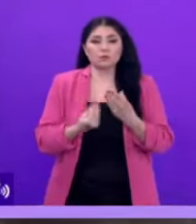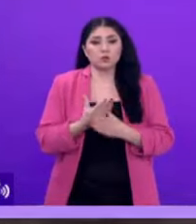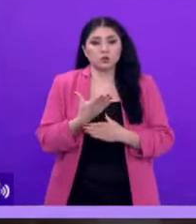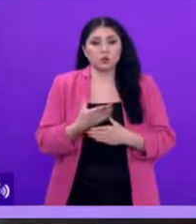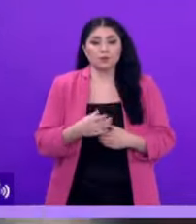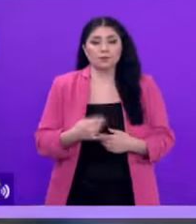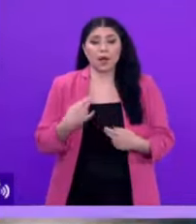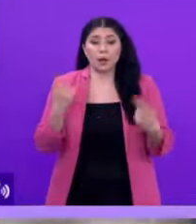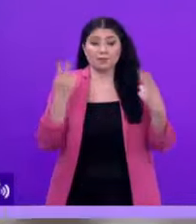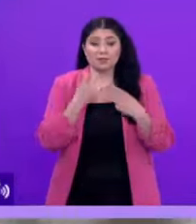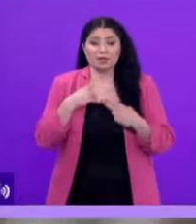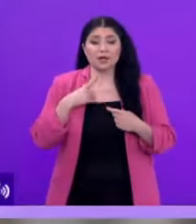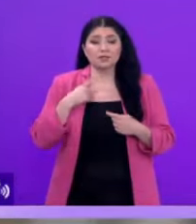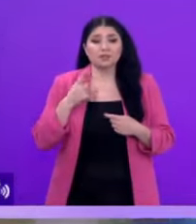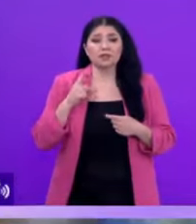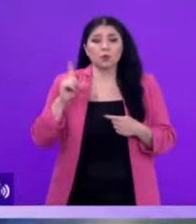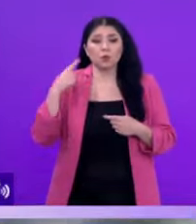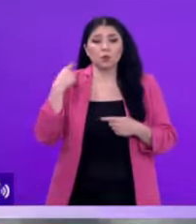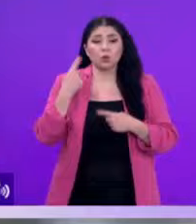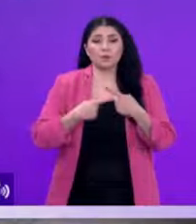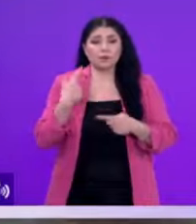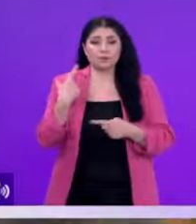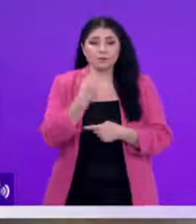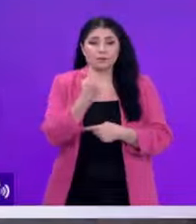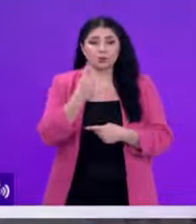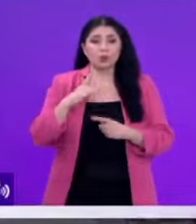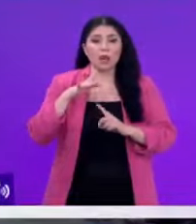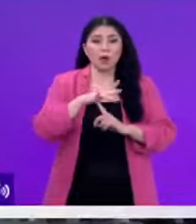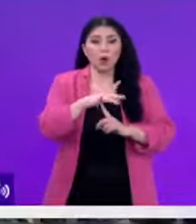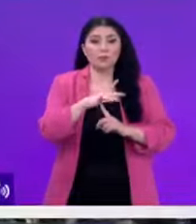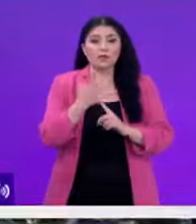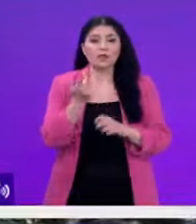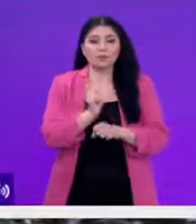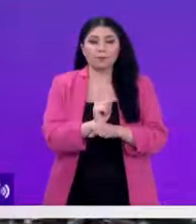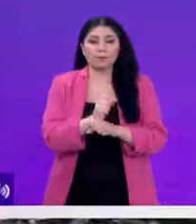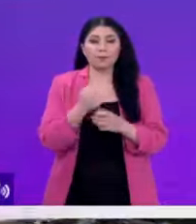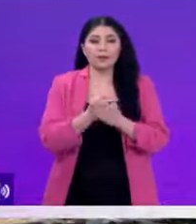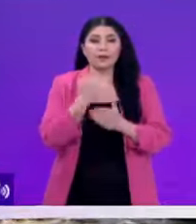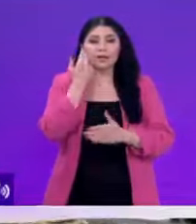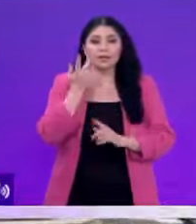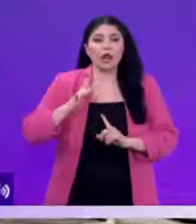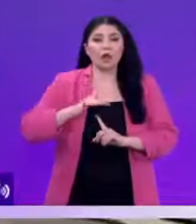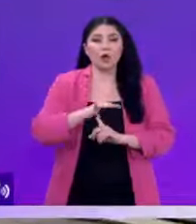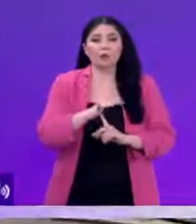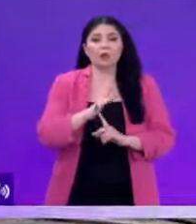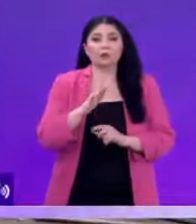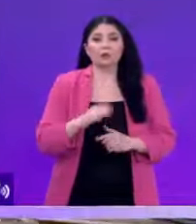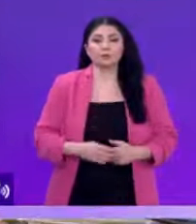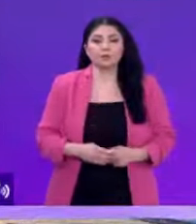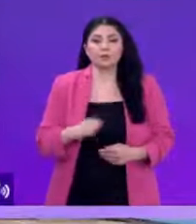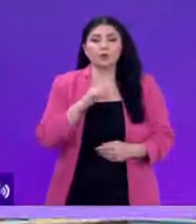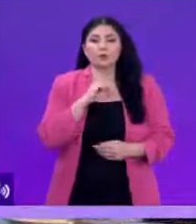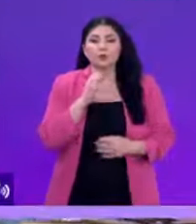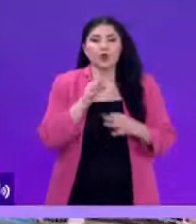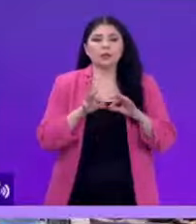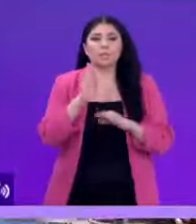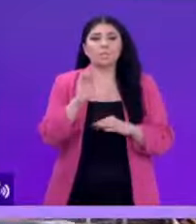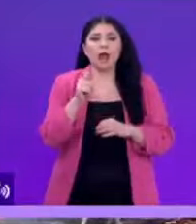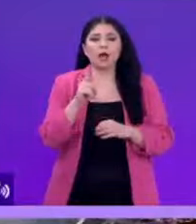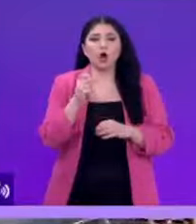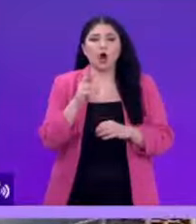drum sau urmează să decoleze un elicopter? Este o chestiune de câteva minute până când elicopterul Black Hawk o să fie trimis acolo